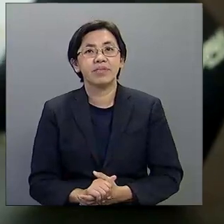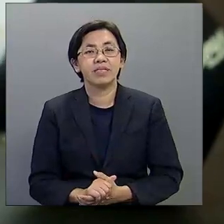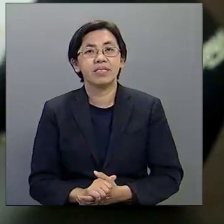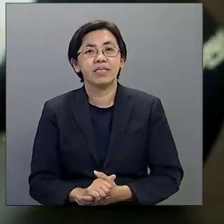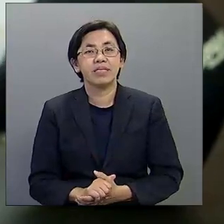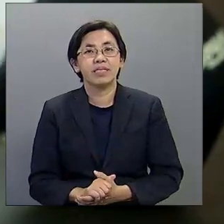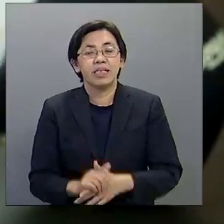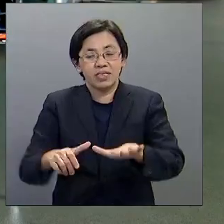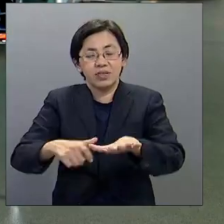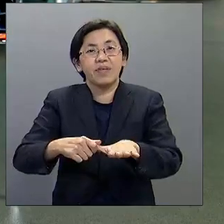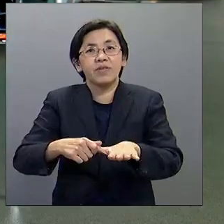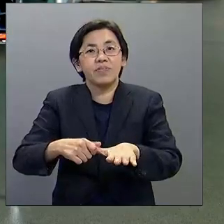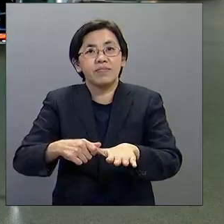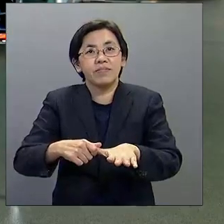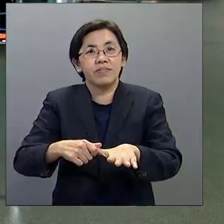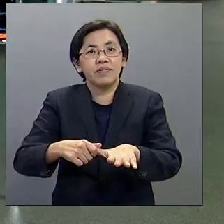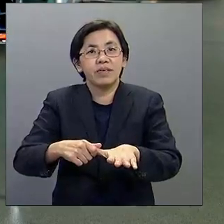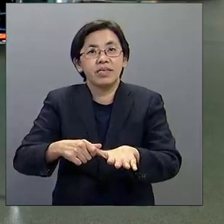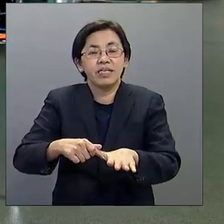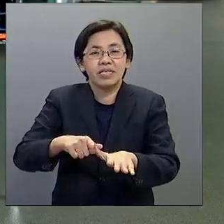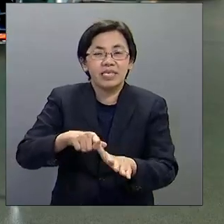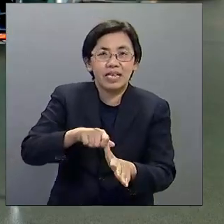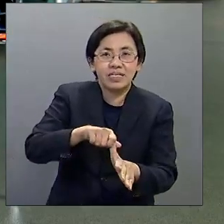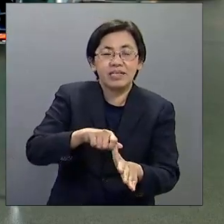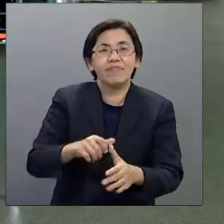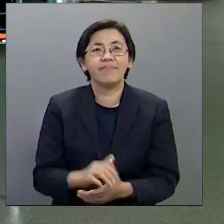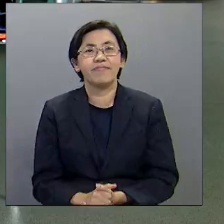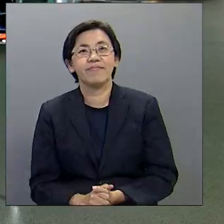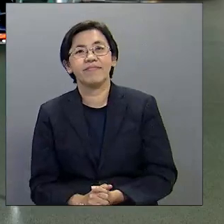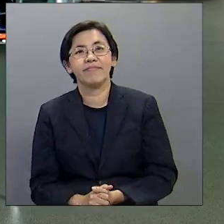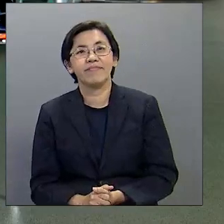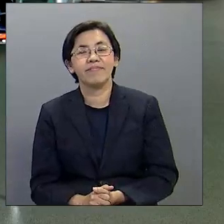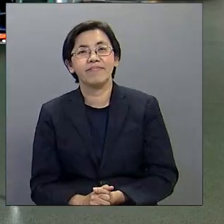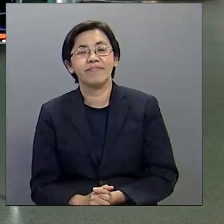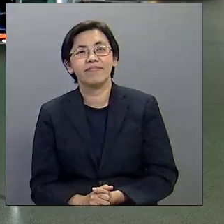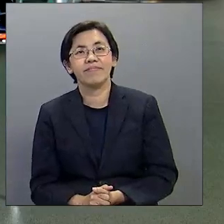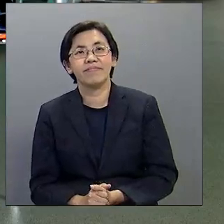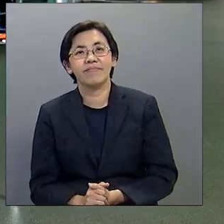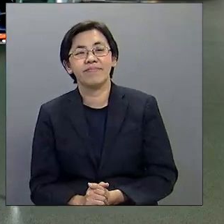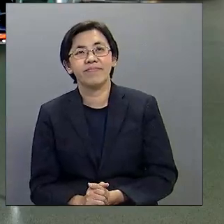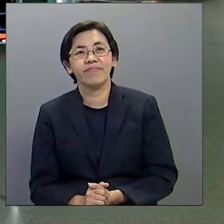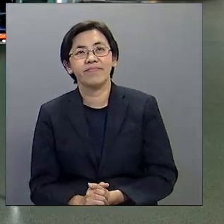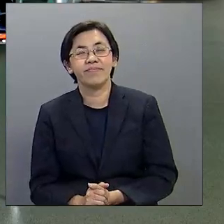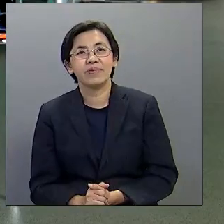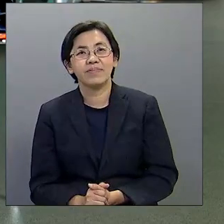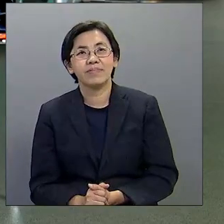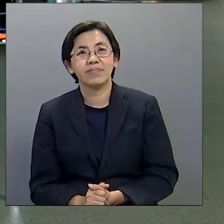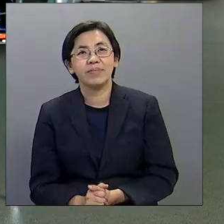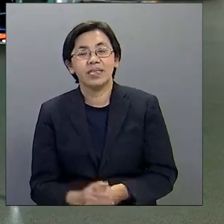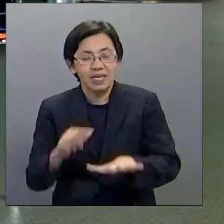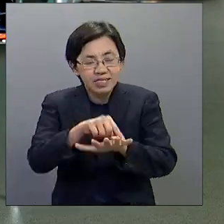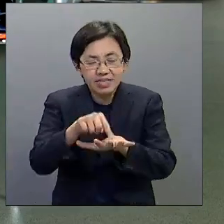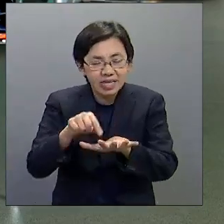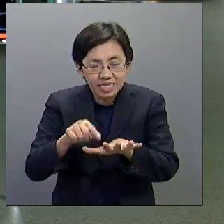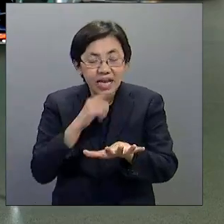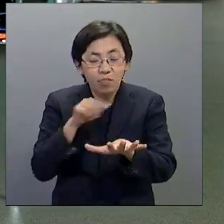นิ้วโป้งเท้านะคะแล้วก็ดัน นิ้วเดียวเหรอ ใช่เพราะว่าส่วนมากถ้าเป็น2นิ้วก็คือเป็นนิ้วไหนจับนิ้